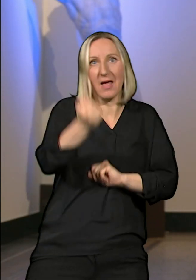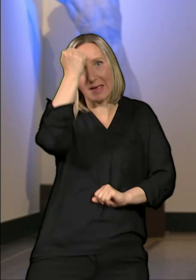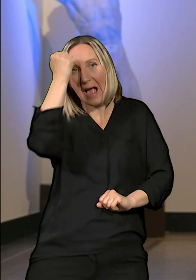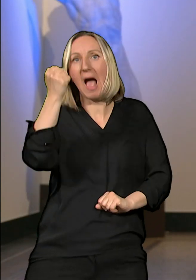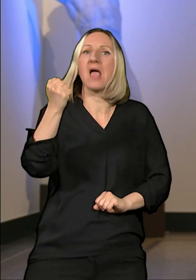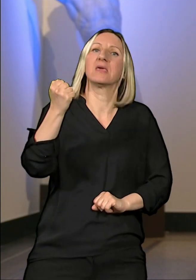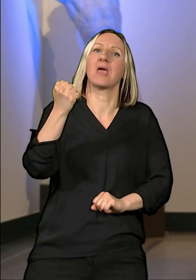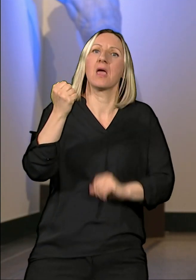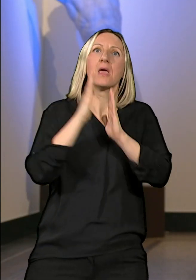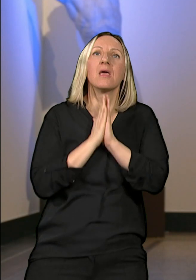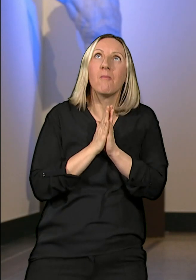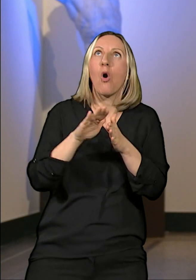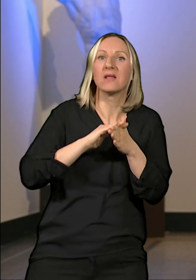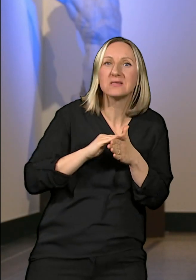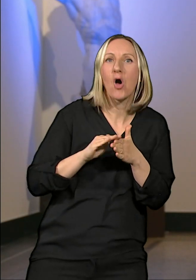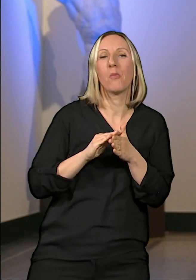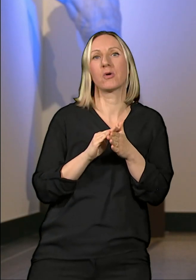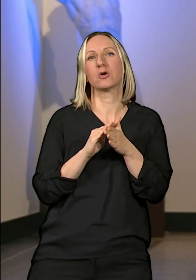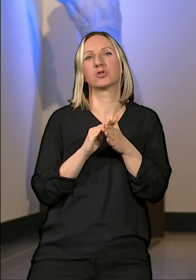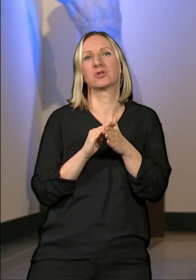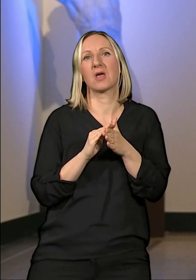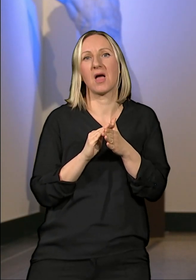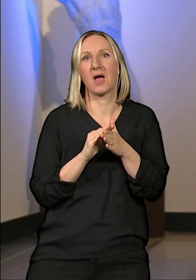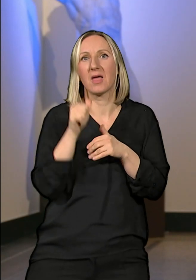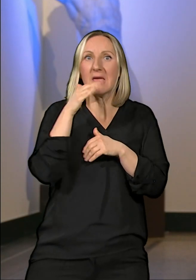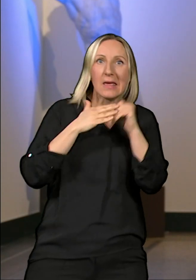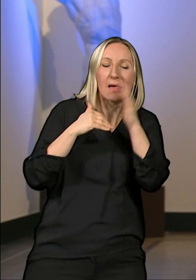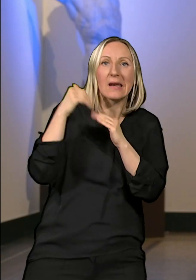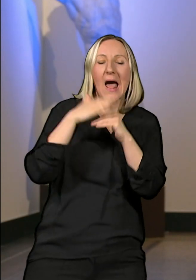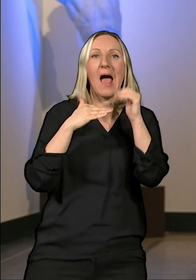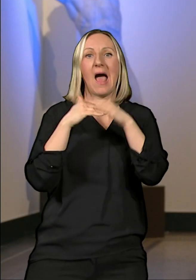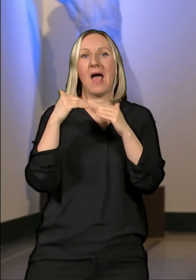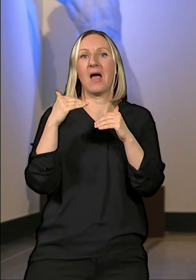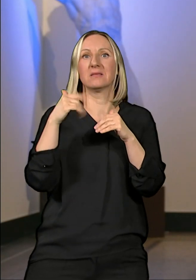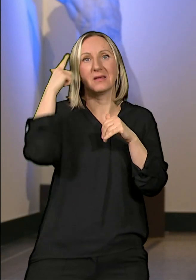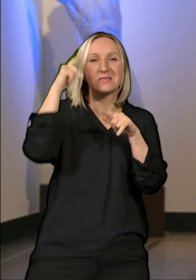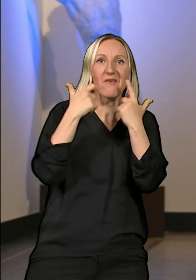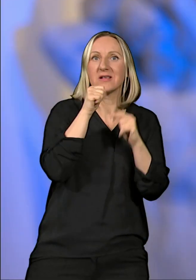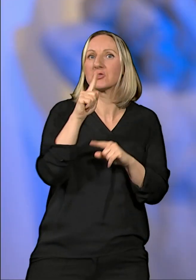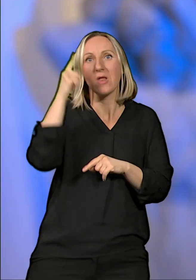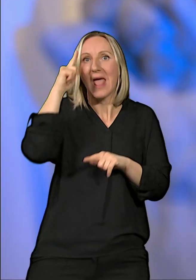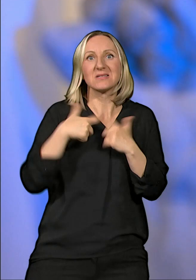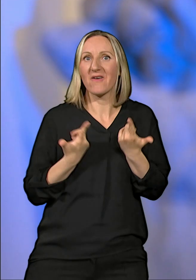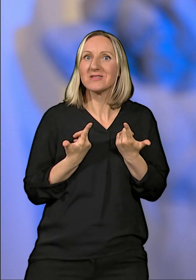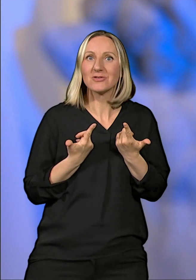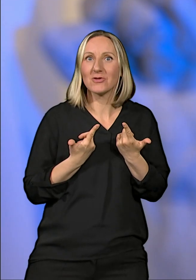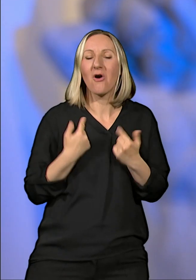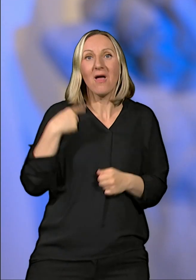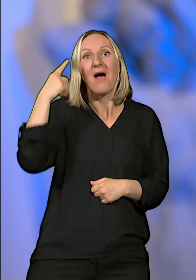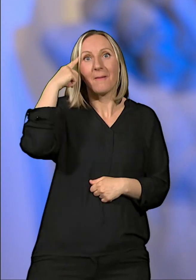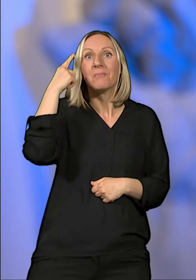i moli za oproštaj i gradi i svesno i nesvesno. I mislim